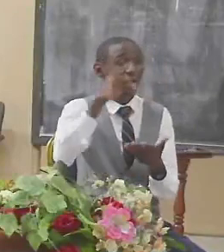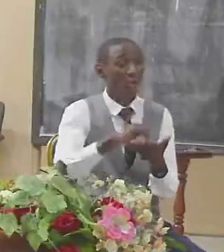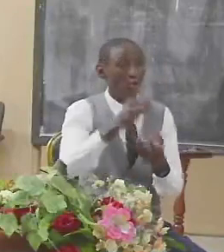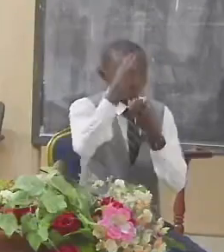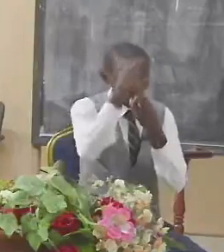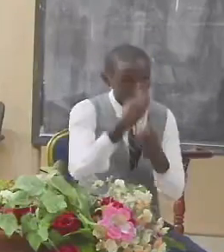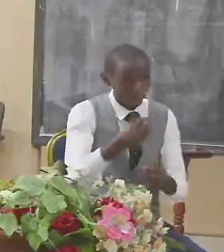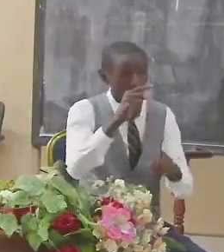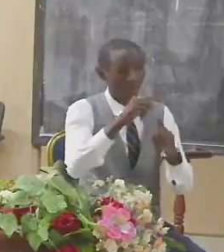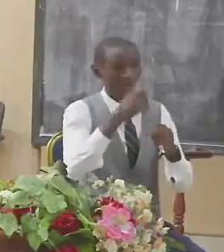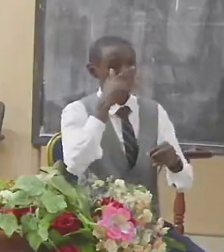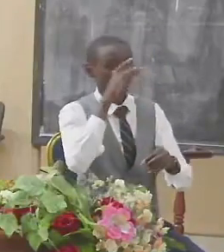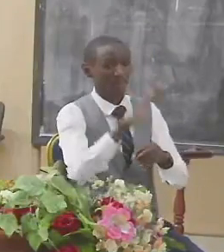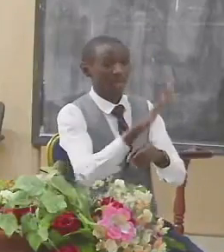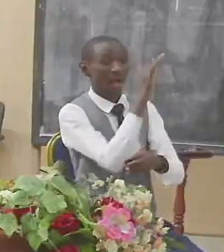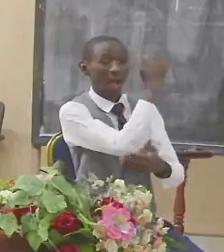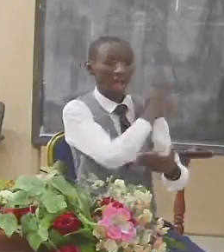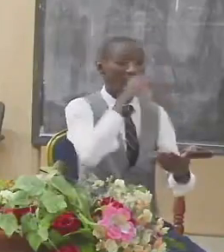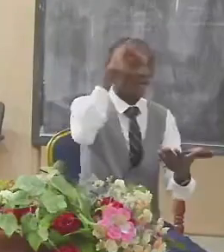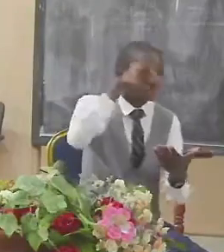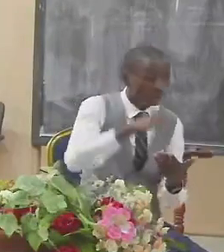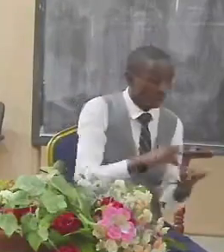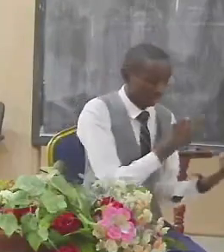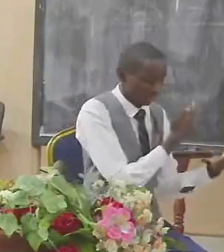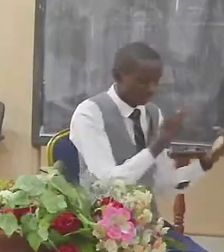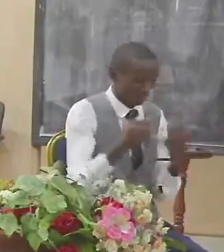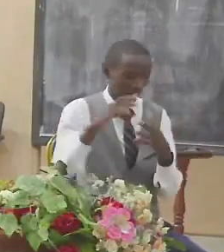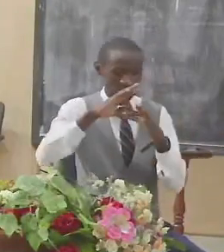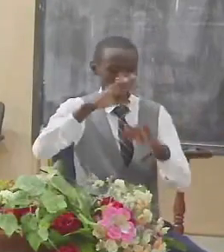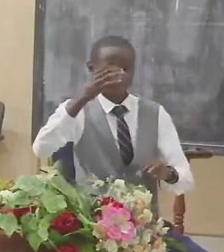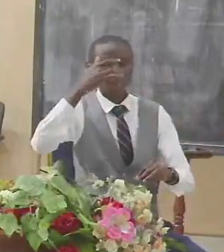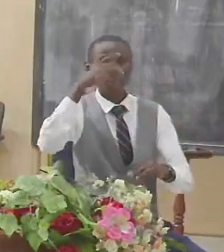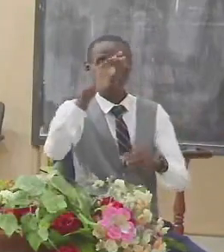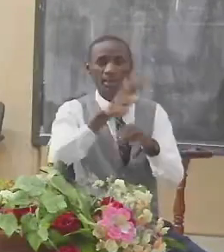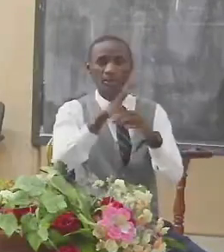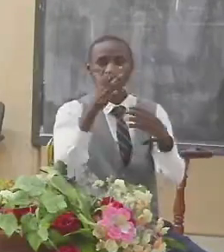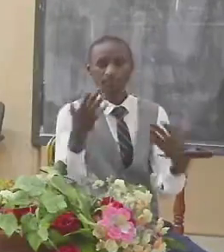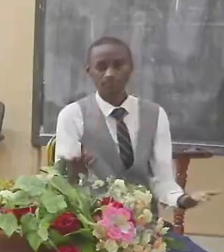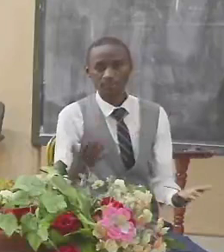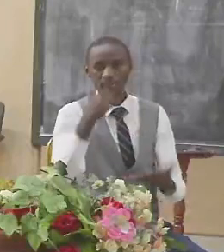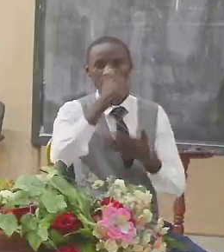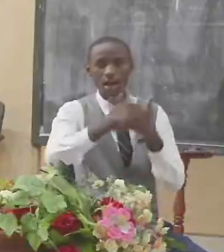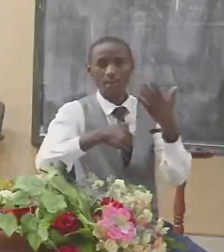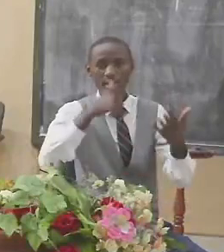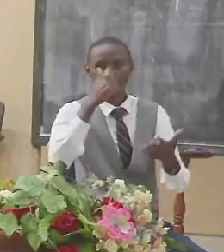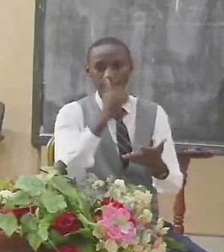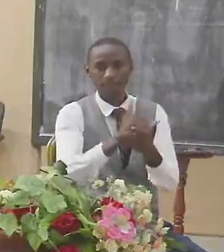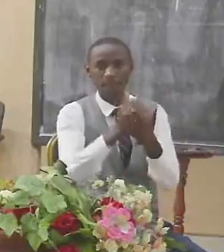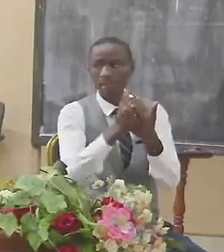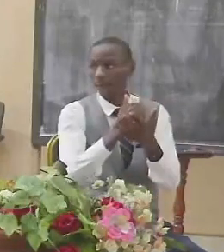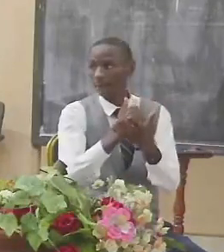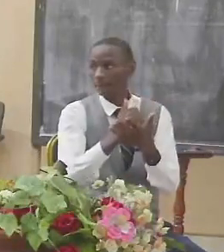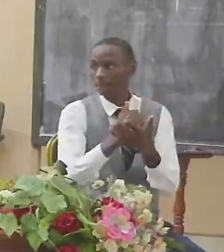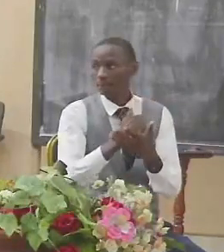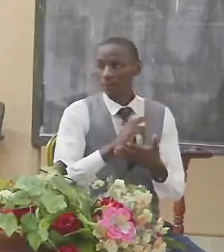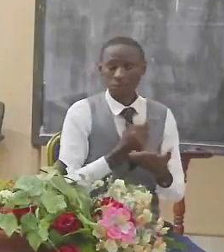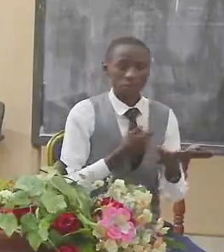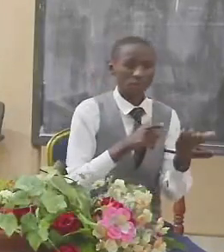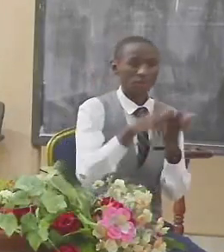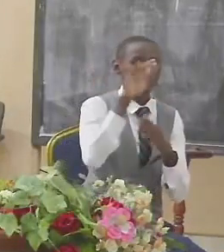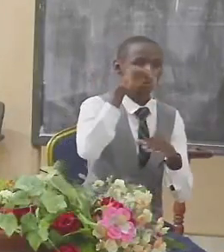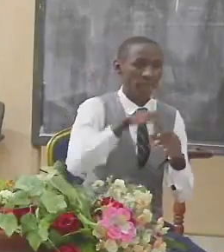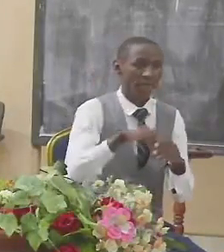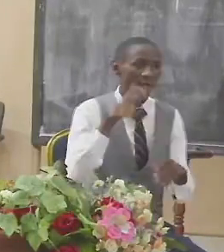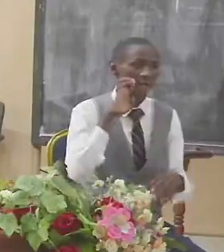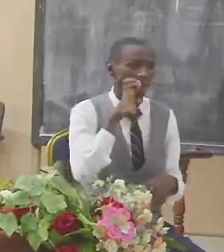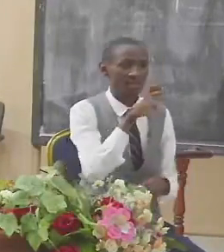la promesse. Wanatii neno la ahadi. Ils reçoivent l'esprit de la promesse. Na wanapokea roho wa ahadi. Amen. Amina. On va lire Ephésiens. Tutasoma wa